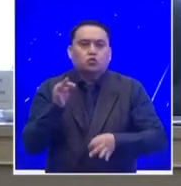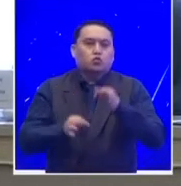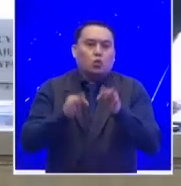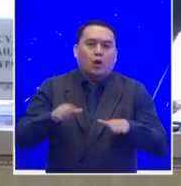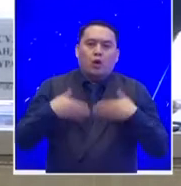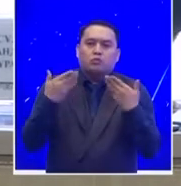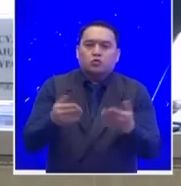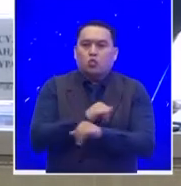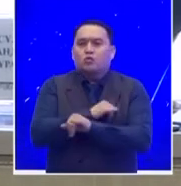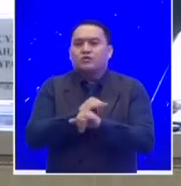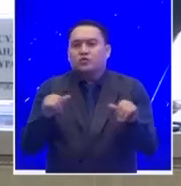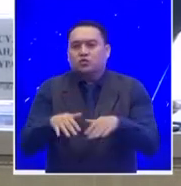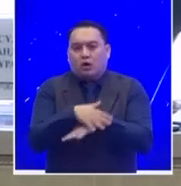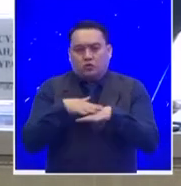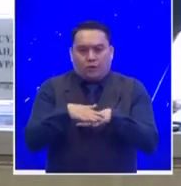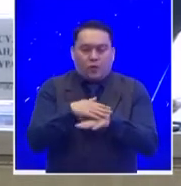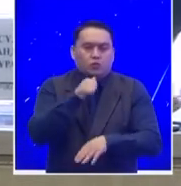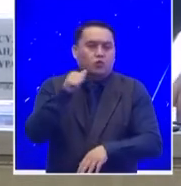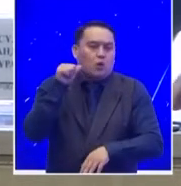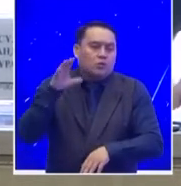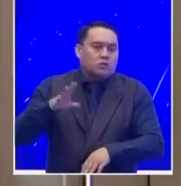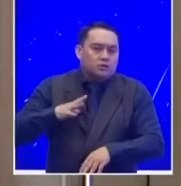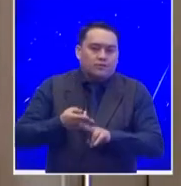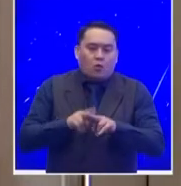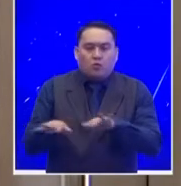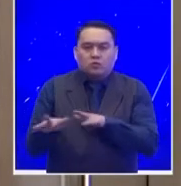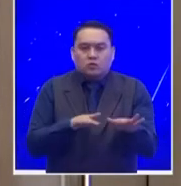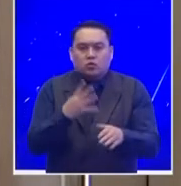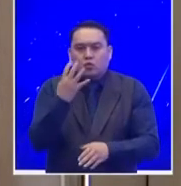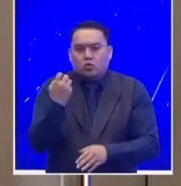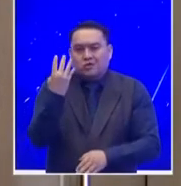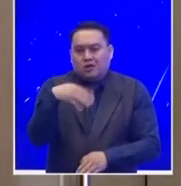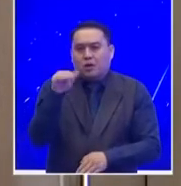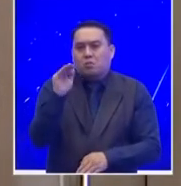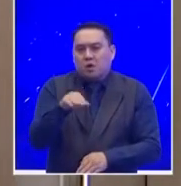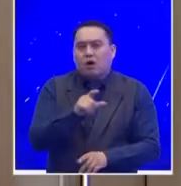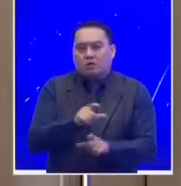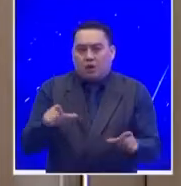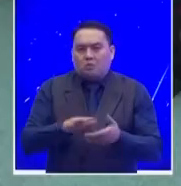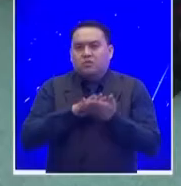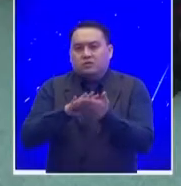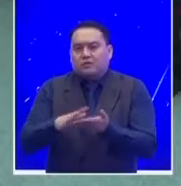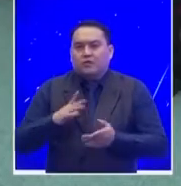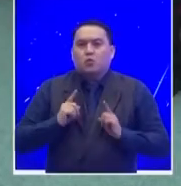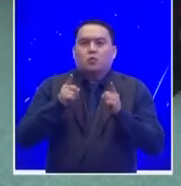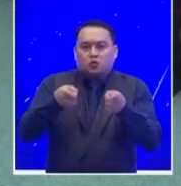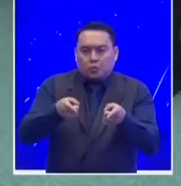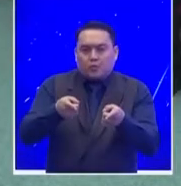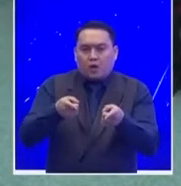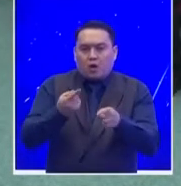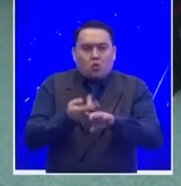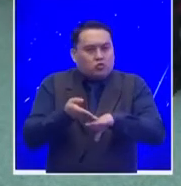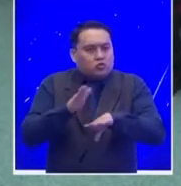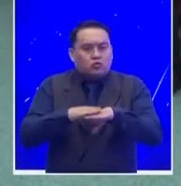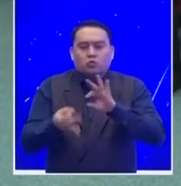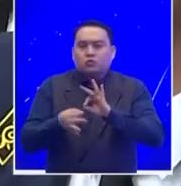жүгінушілер саны артты. Мәселен, өткен жылы атқарушылардың іс жүргізу саны 440 мыңнан асқан. Бұл әр жеке сот орындаушысының жұмысын қиындатып